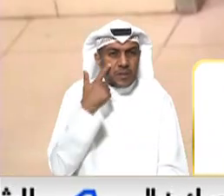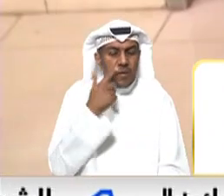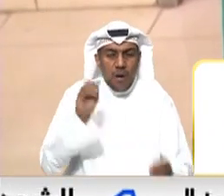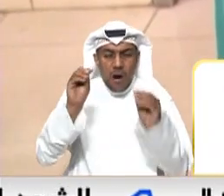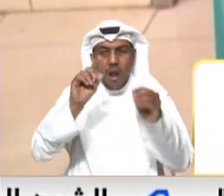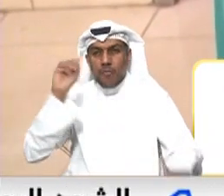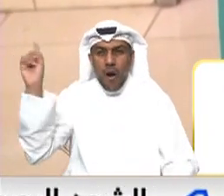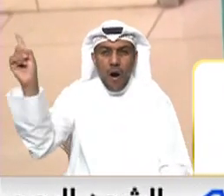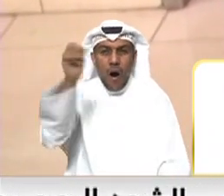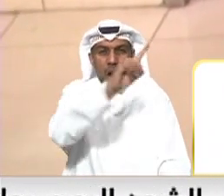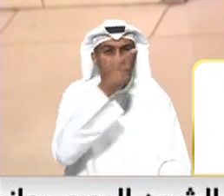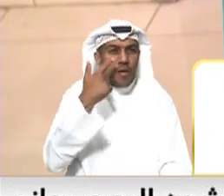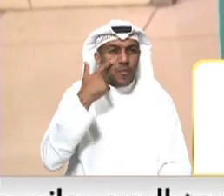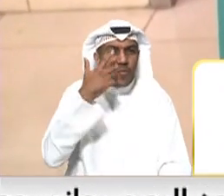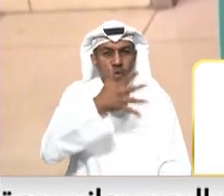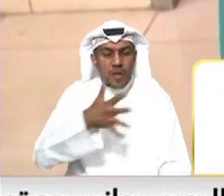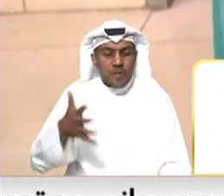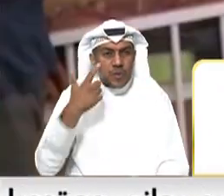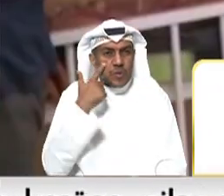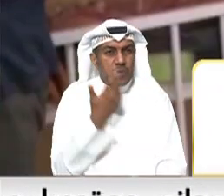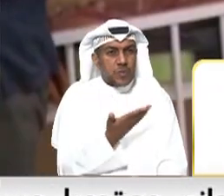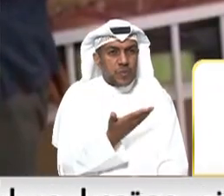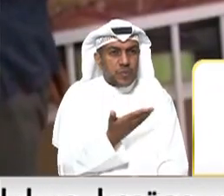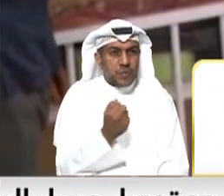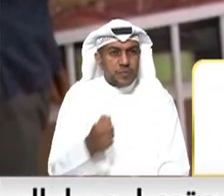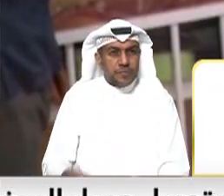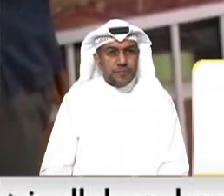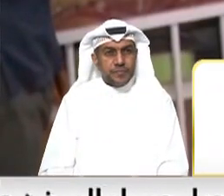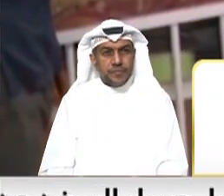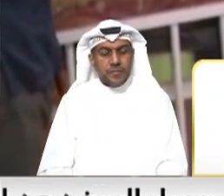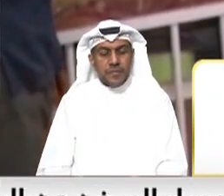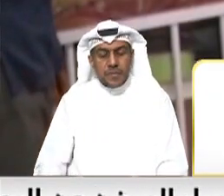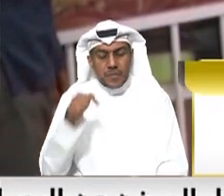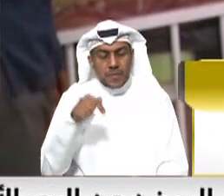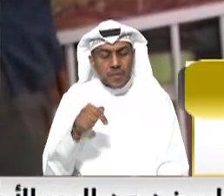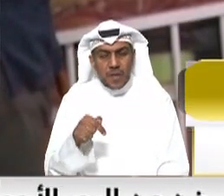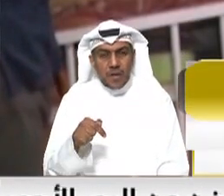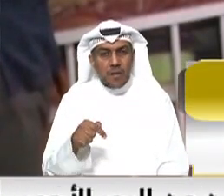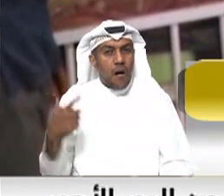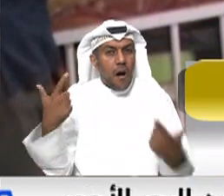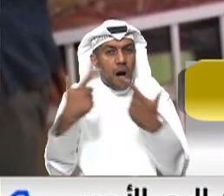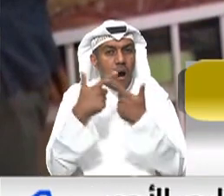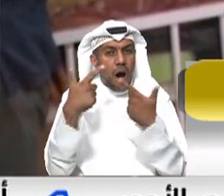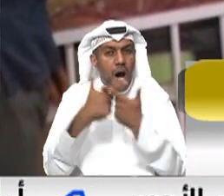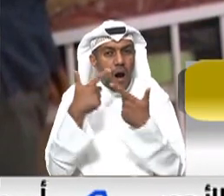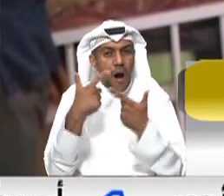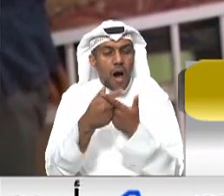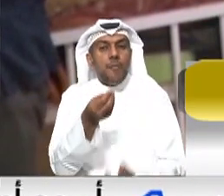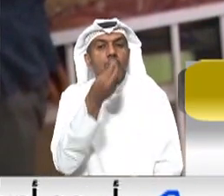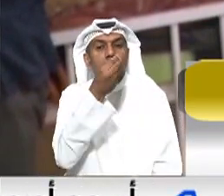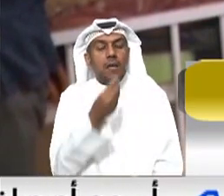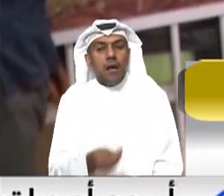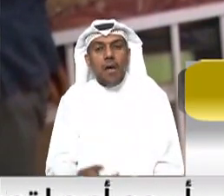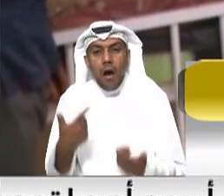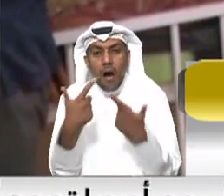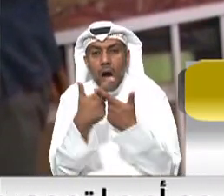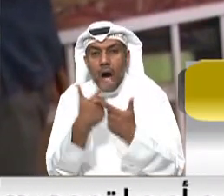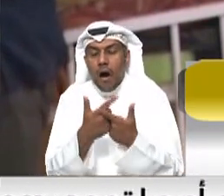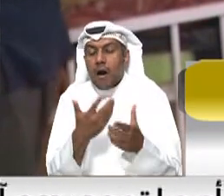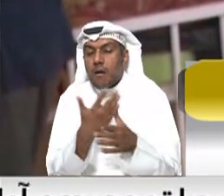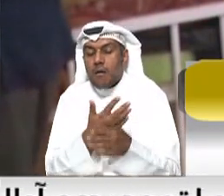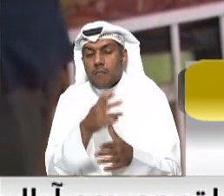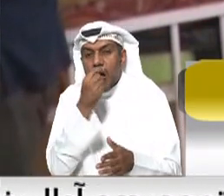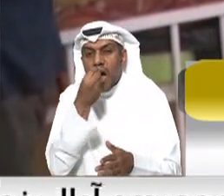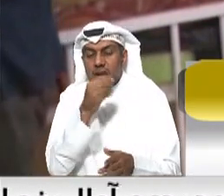العالم كلها تتفرج على بنت الطفلة. هناك حرب المجاعة مستمرة على أبناء شعبنا في قطاع غزة،